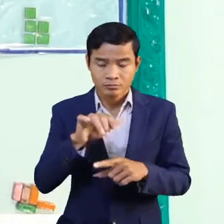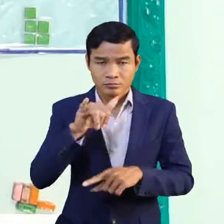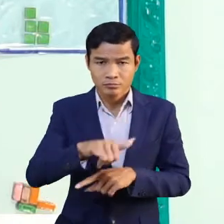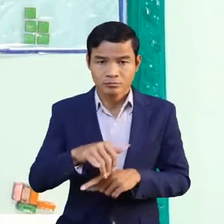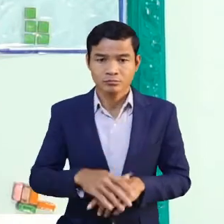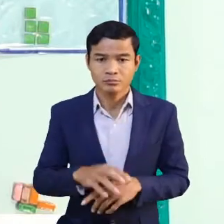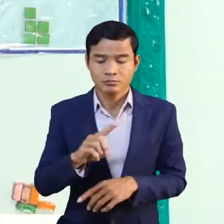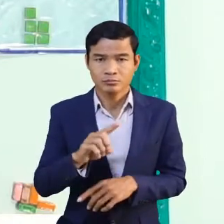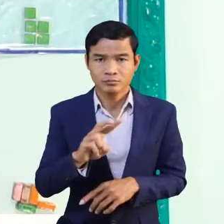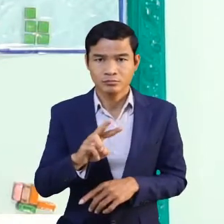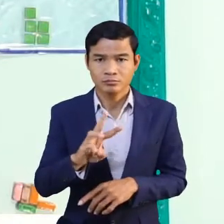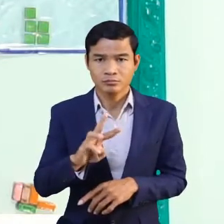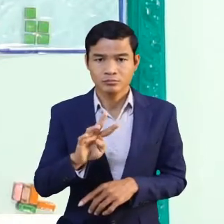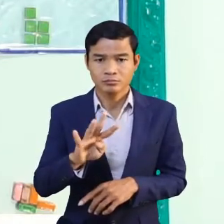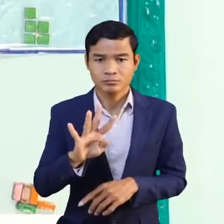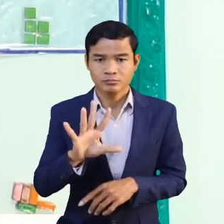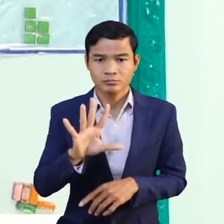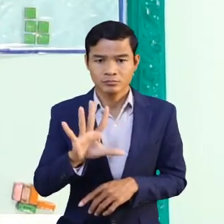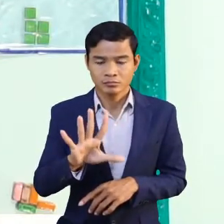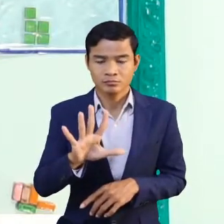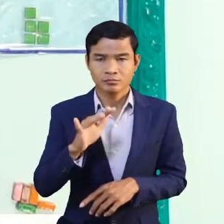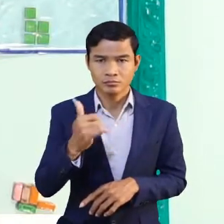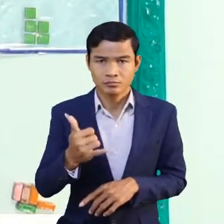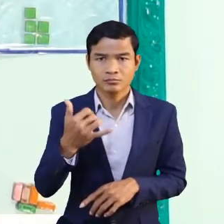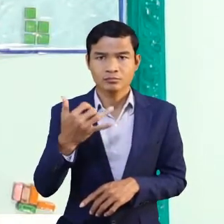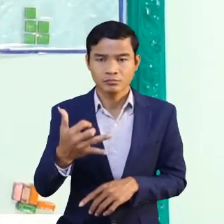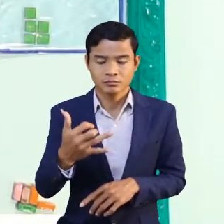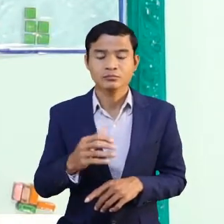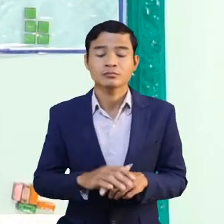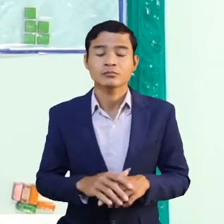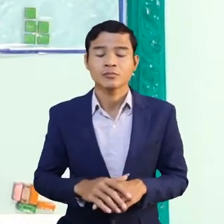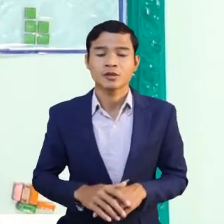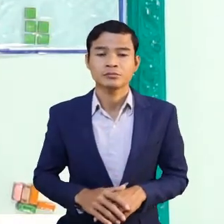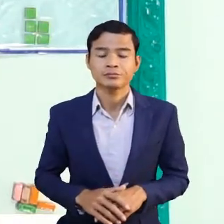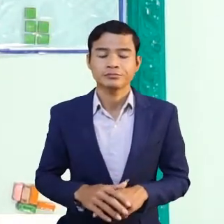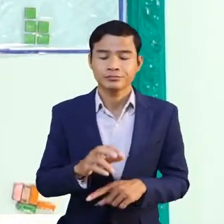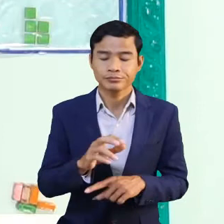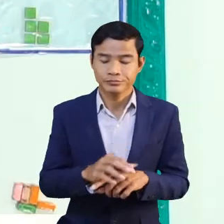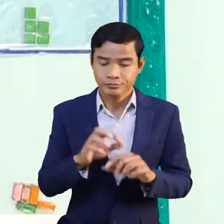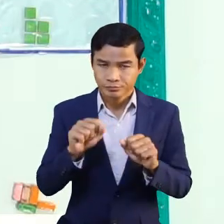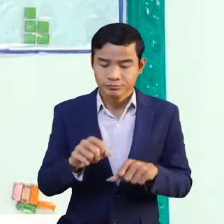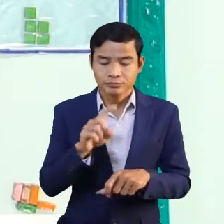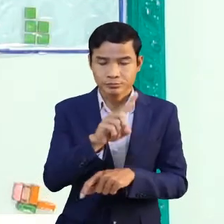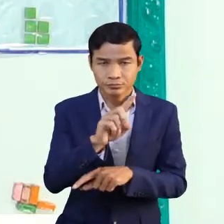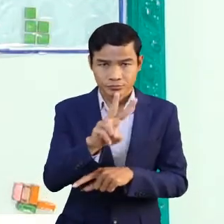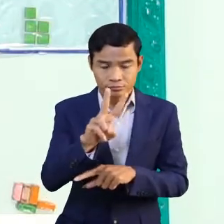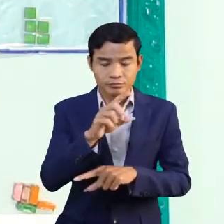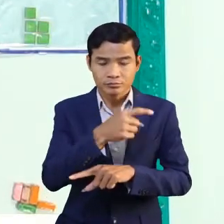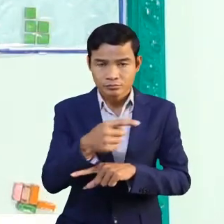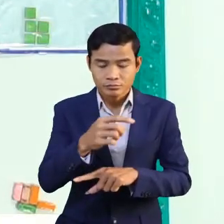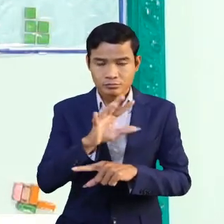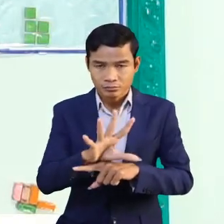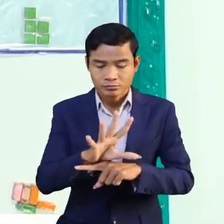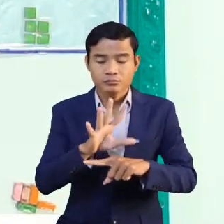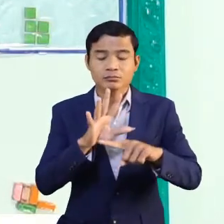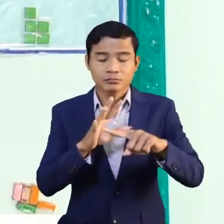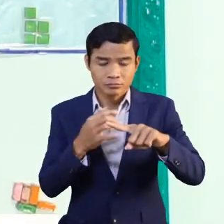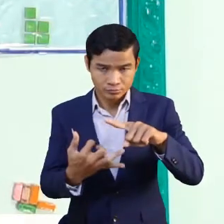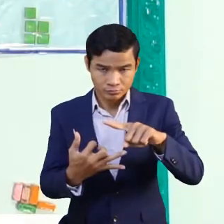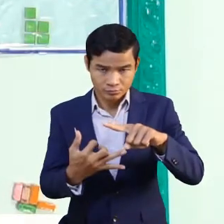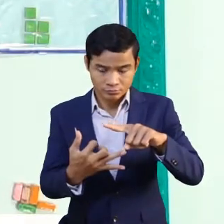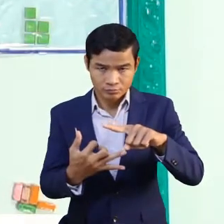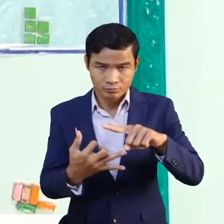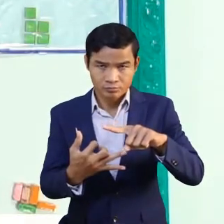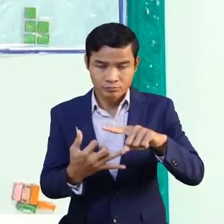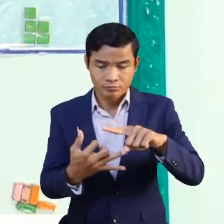ល់1 2 3 4 5 6 5 7អញ្ចឹង12ដក5នៅ